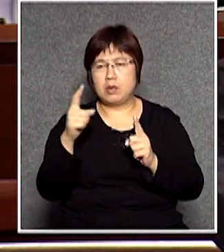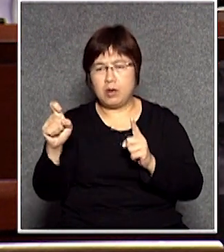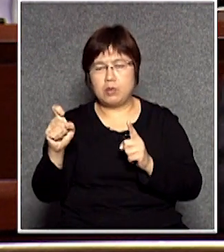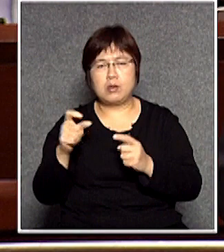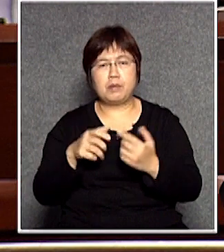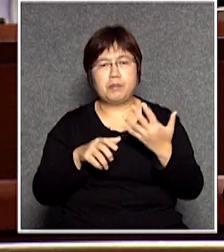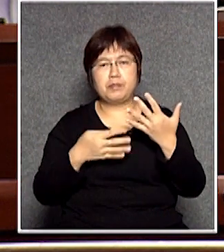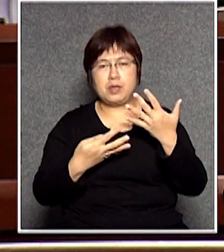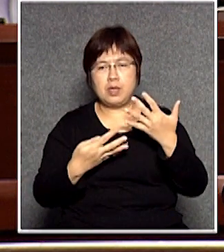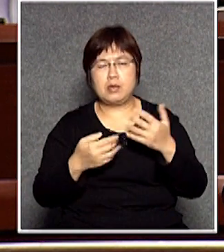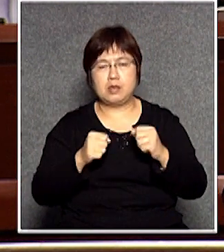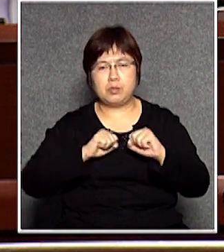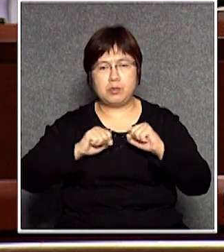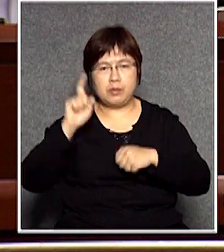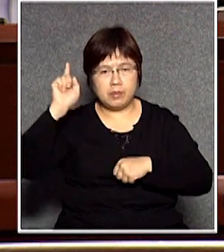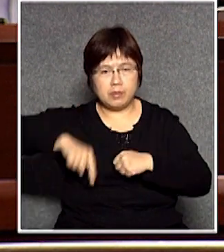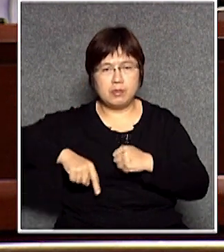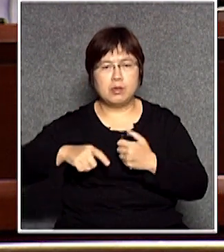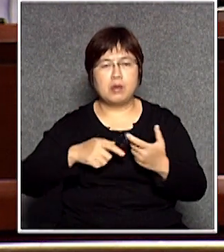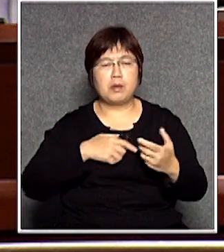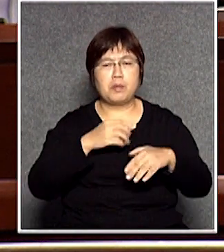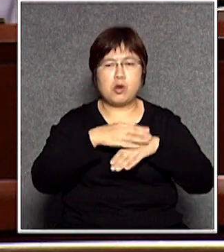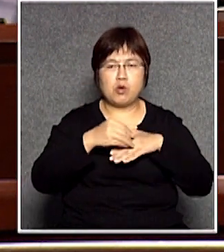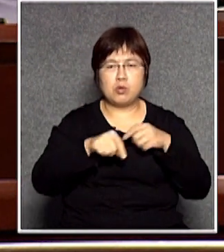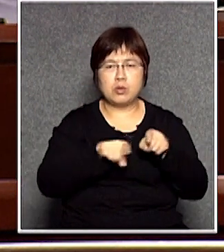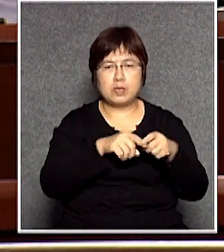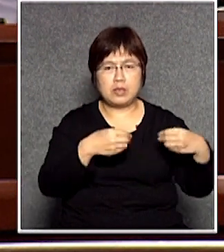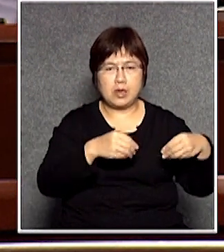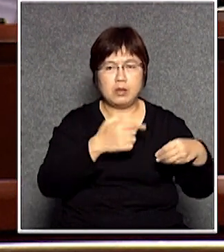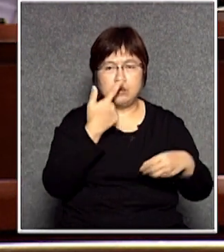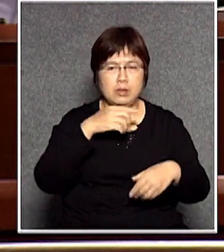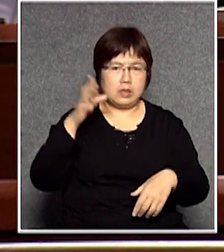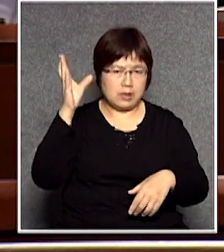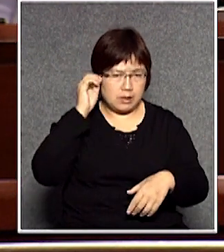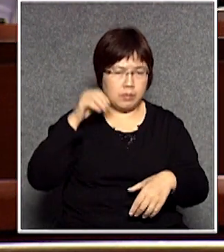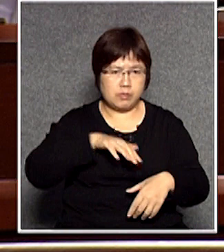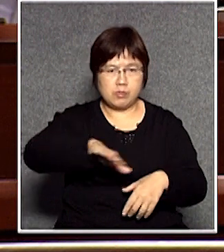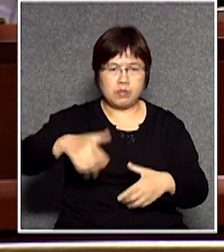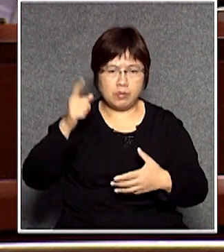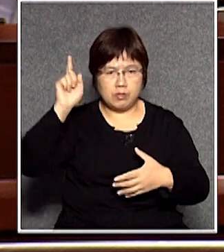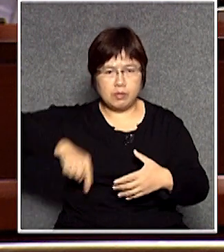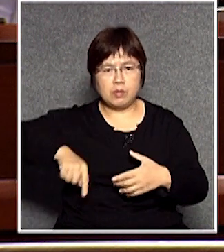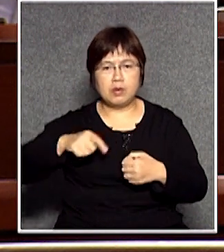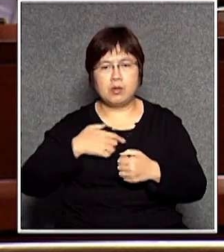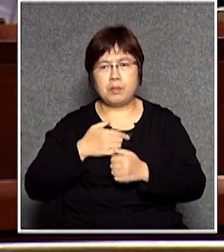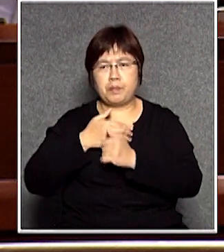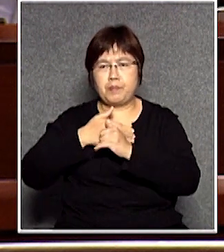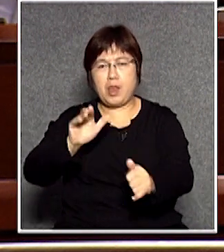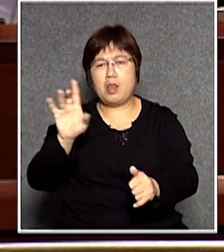後，毛澤東就在湖南呢是聯合教育界和新聞界呢，就發動了一個叫驅張的